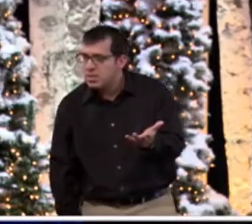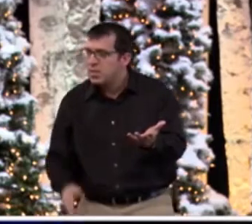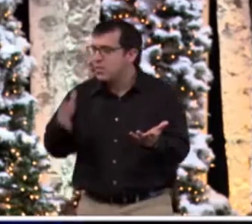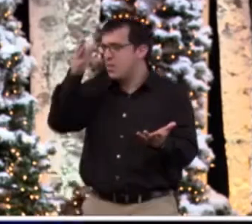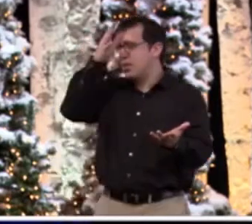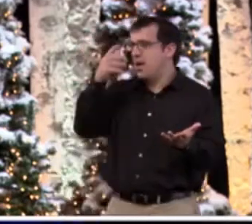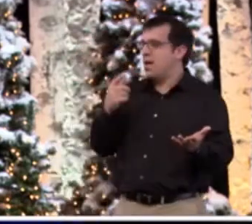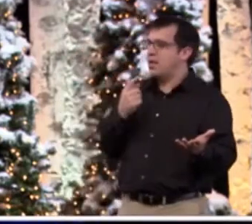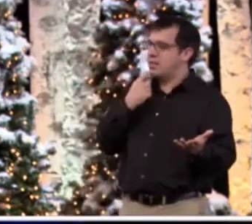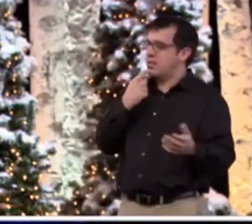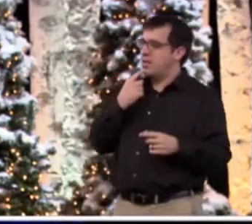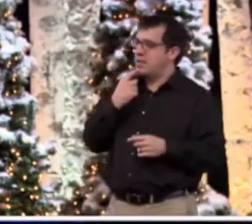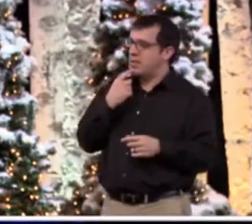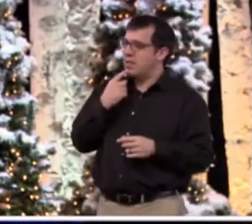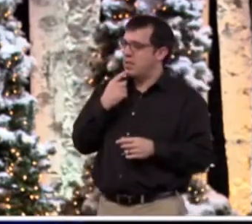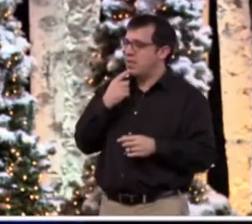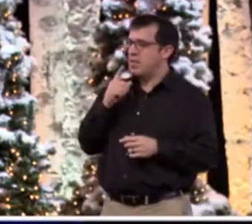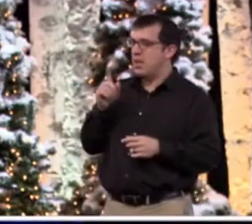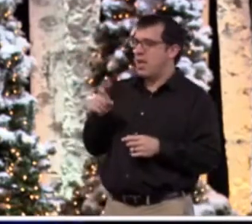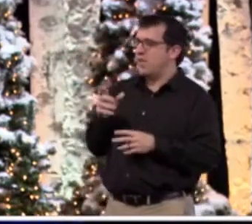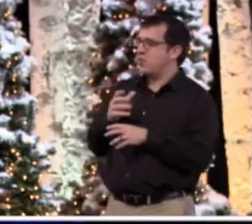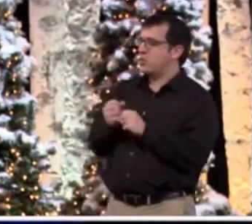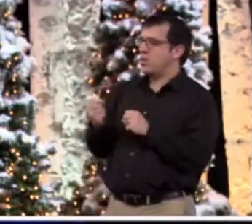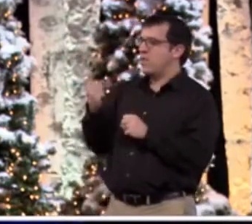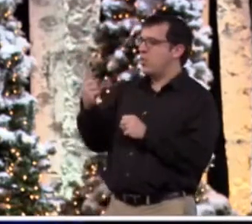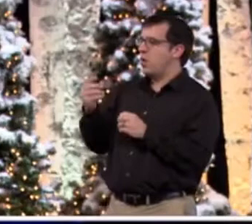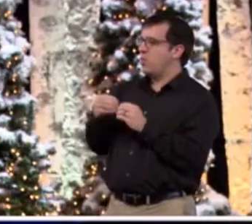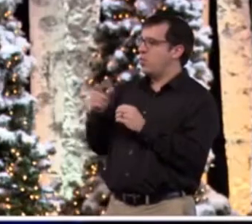मेरो बुवाले भन्नुभयो, एकजनालाई प्रभुमा बचाउनु छ,